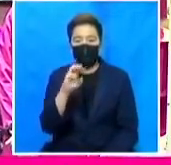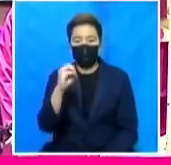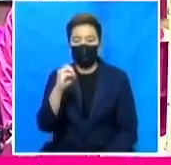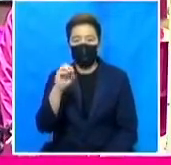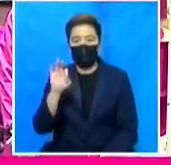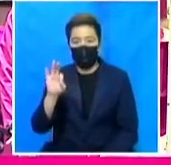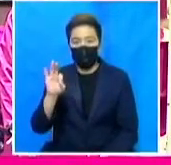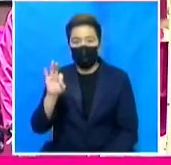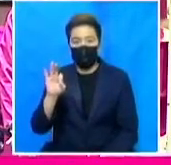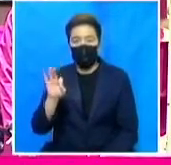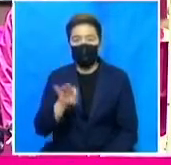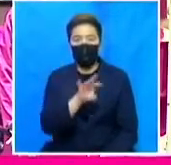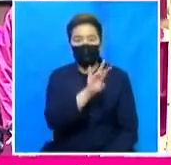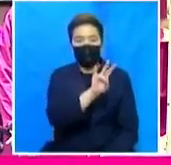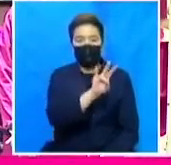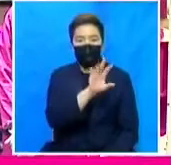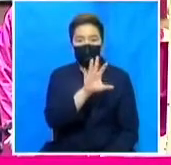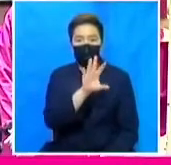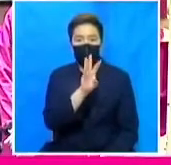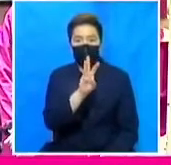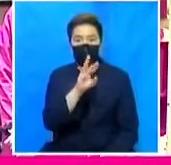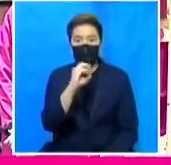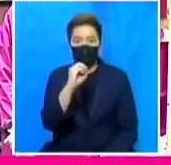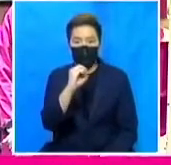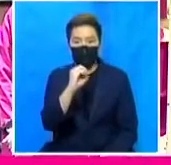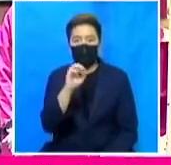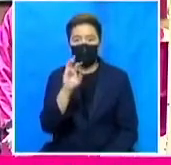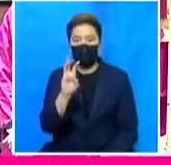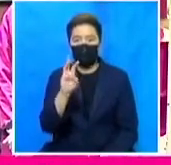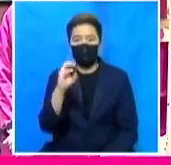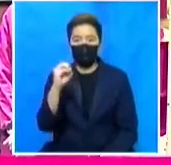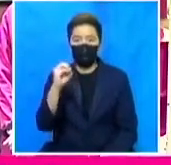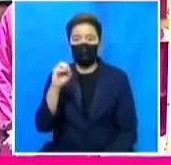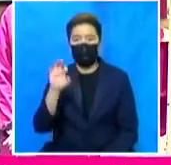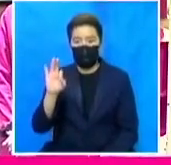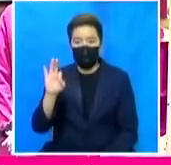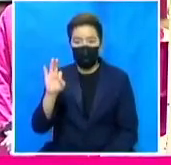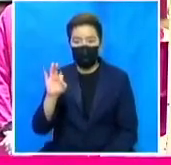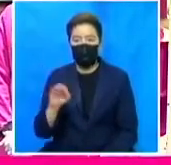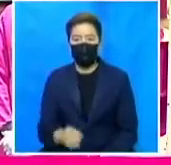าเจ็ดห้าหกศูนย์หกศูนย์เก้า